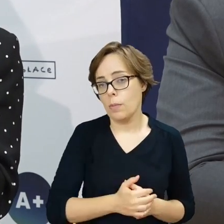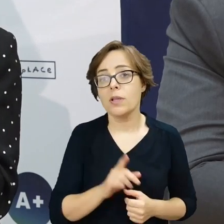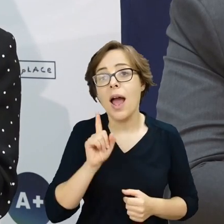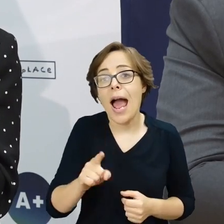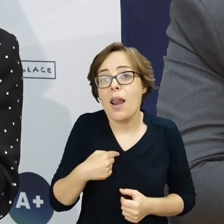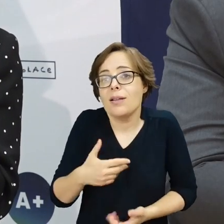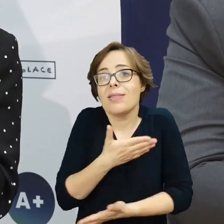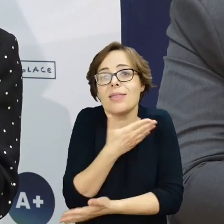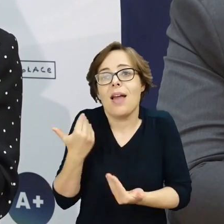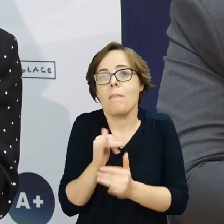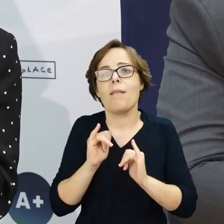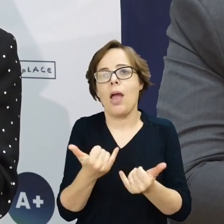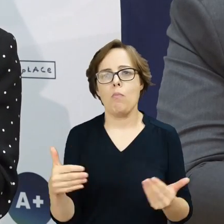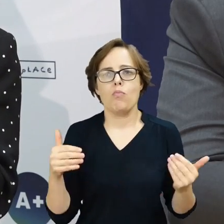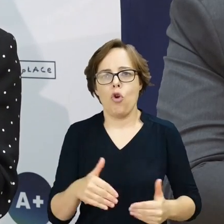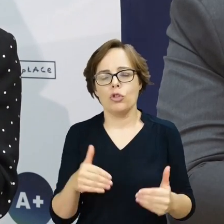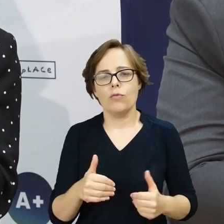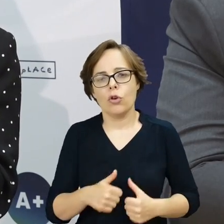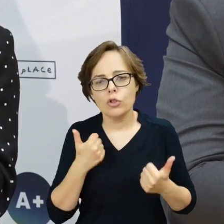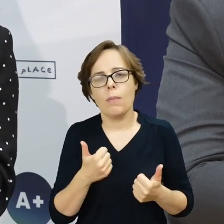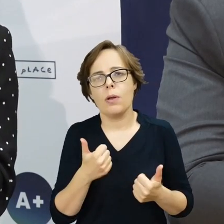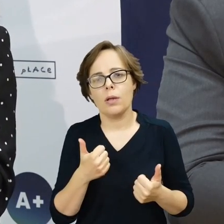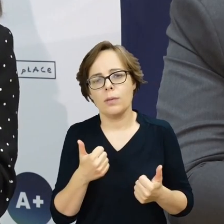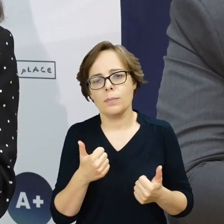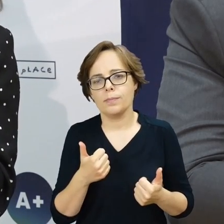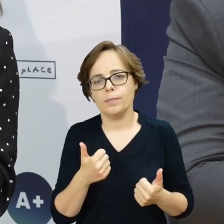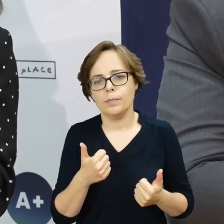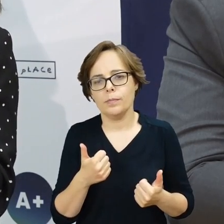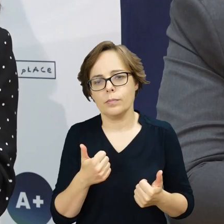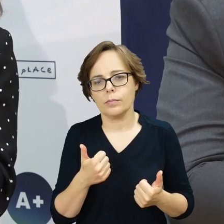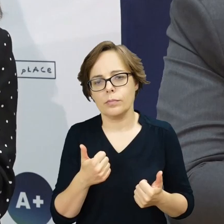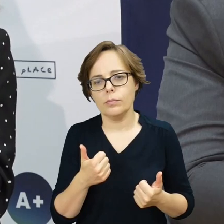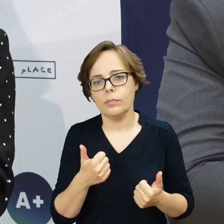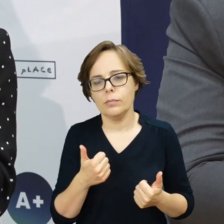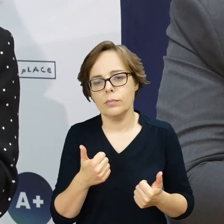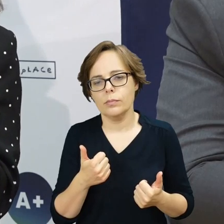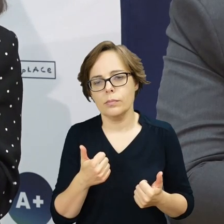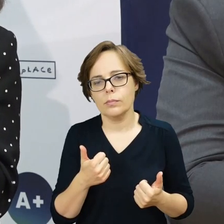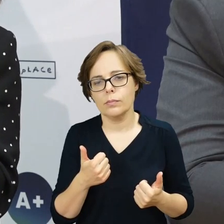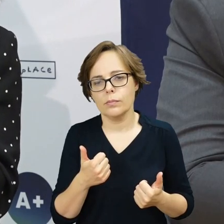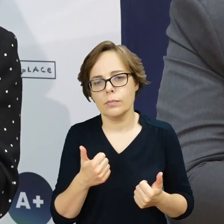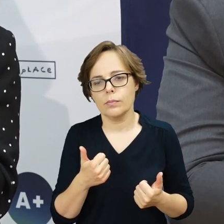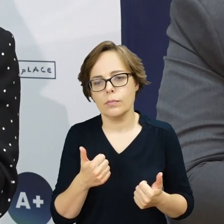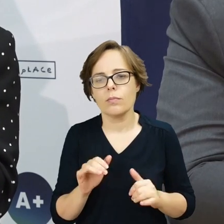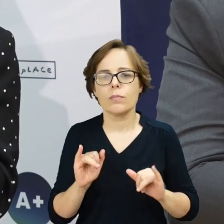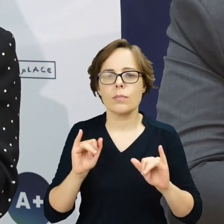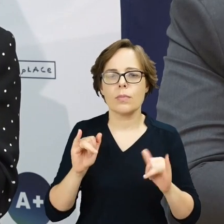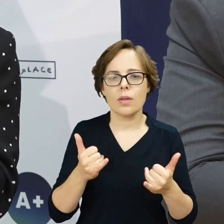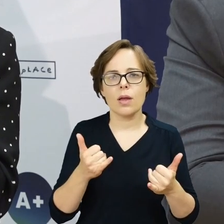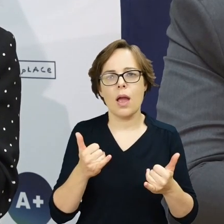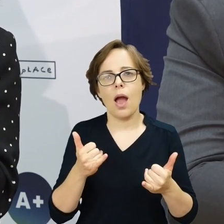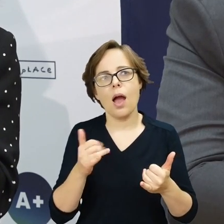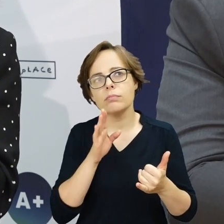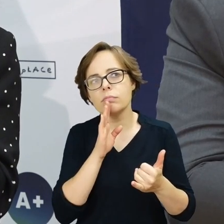środków do tego, żeby przeprowadzić też jakieś, powiedzmy, roboczo poszerzone postępowanie dowodowe